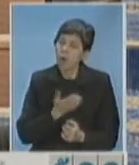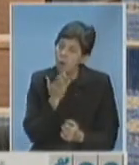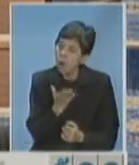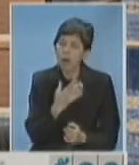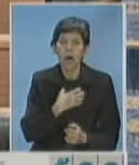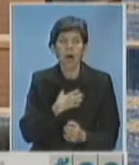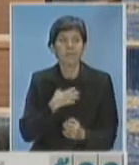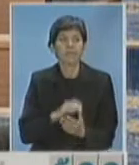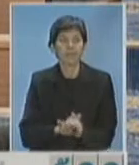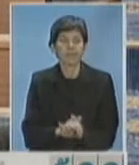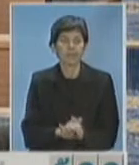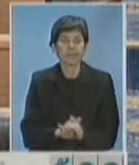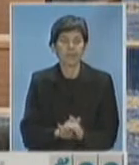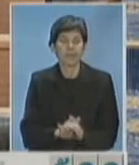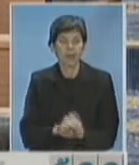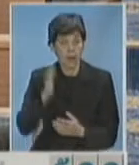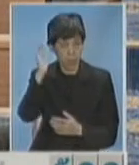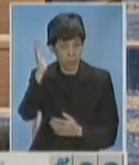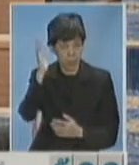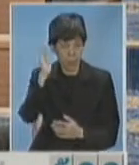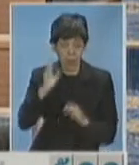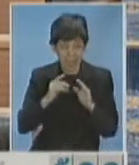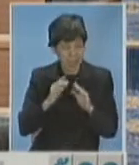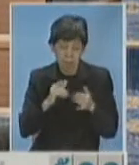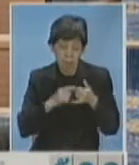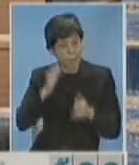านว่าการอภิปรายลักษณะอ